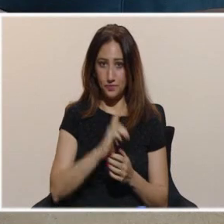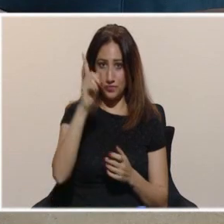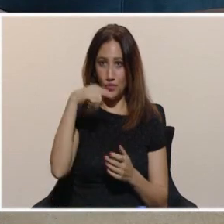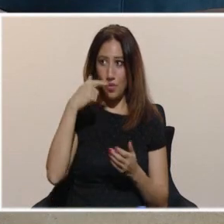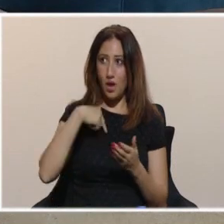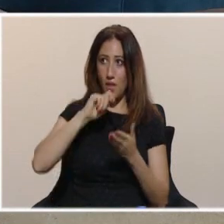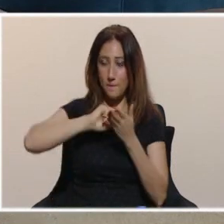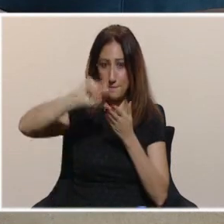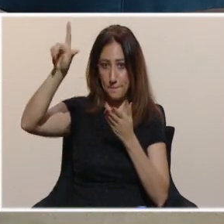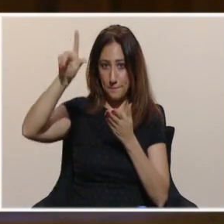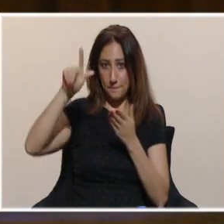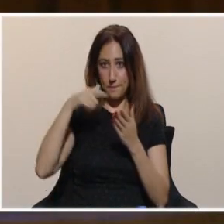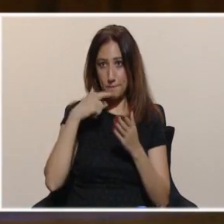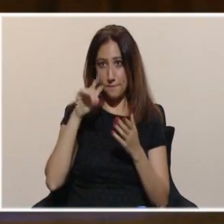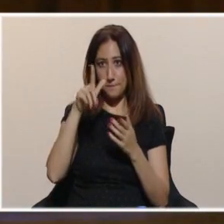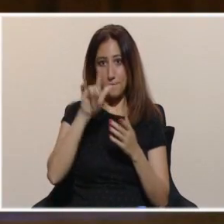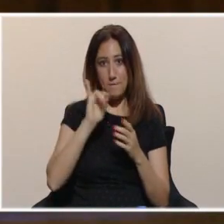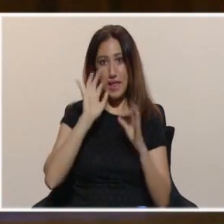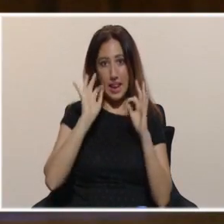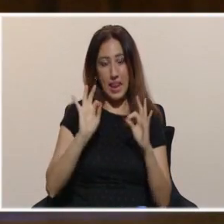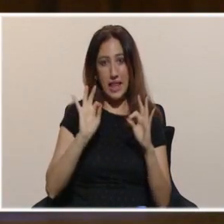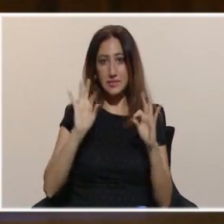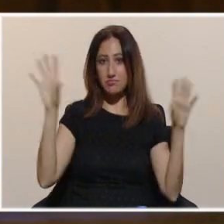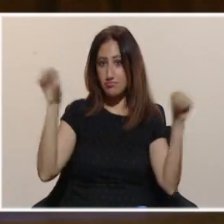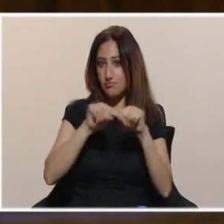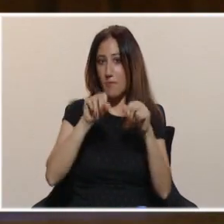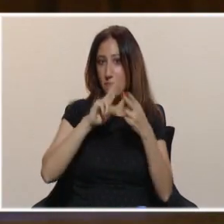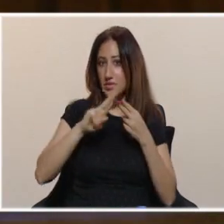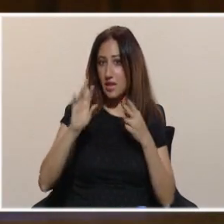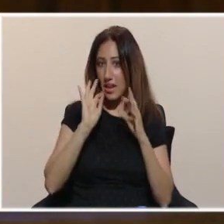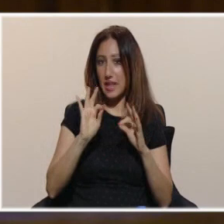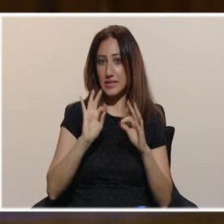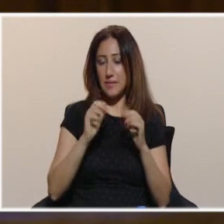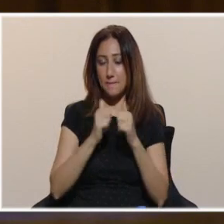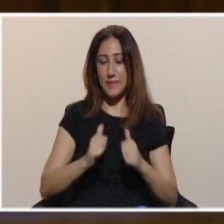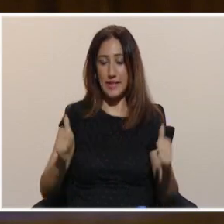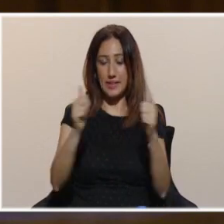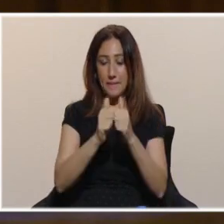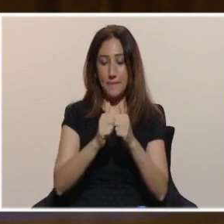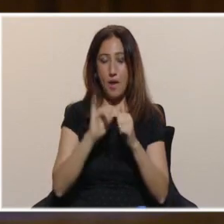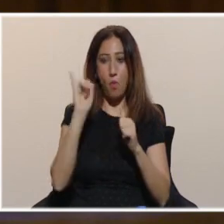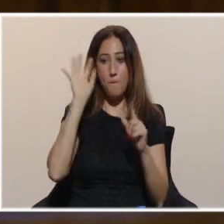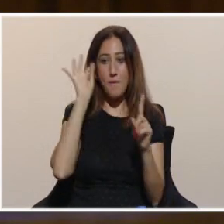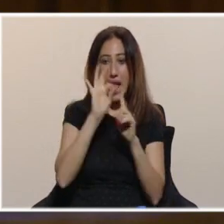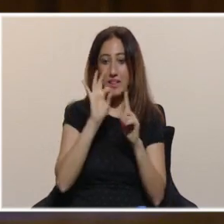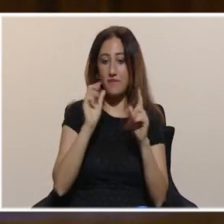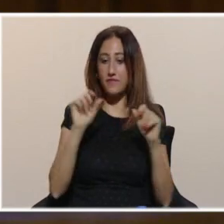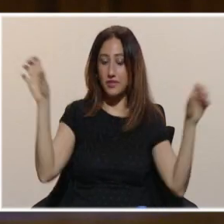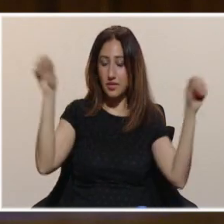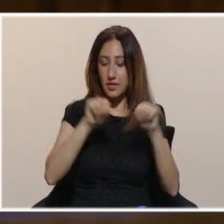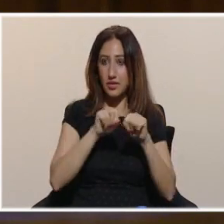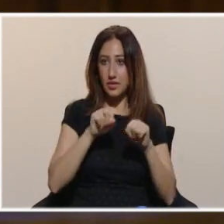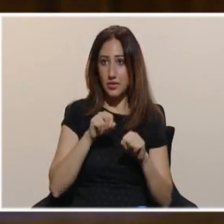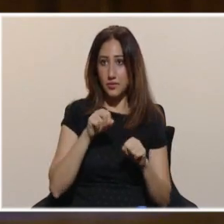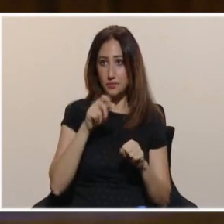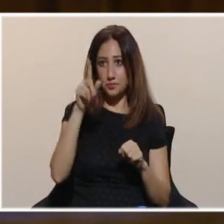عايز اقول لك انا دوري الاجتماعي في هذا البرنامج هو ان احنا نوصل الناس ببعضها ونصلح العلاقات الاجتماعيه، ده دور البرنامج الاساسي الانساني. فانا بستغل